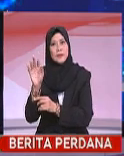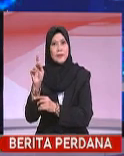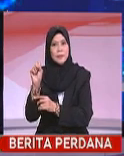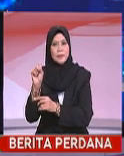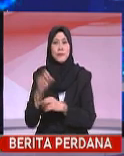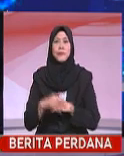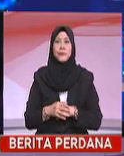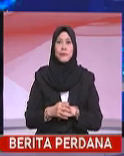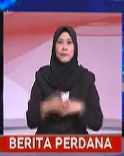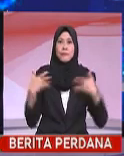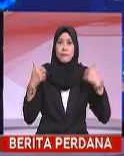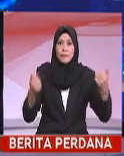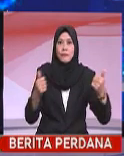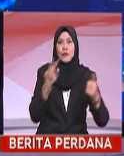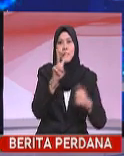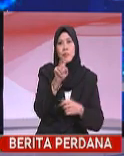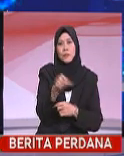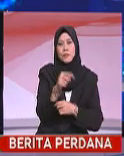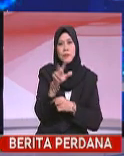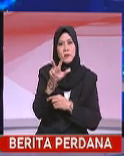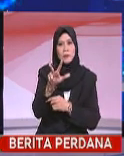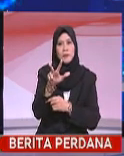Kes sembuh pula